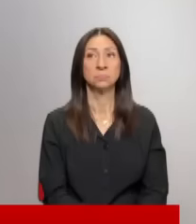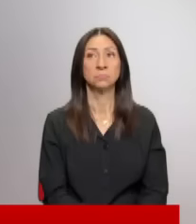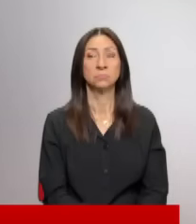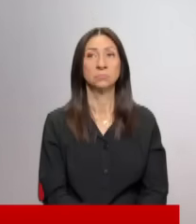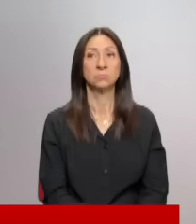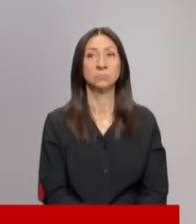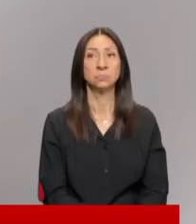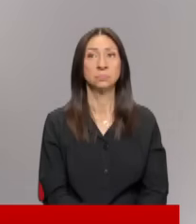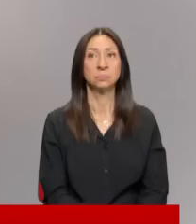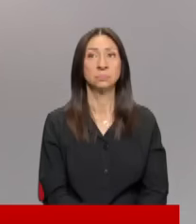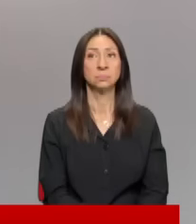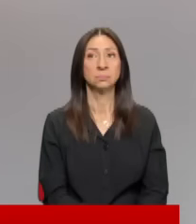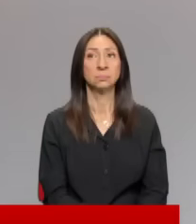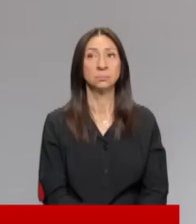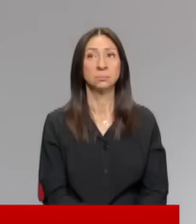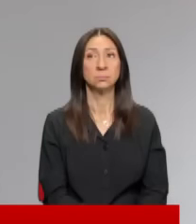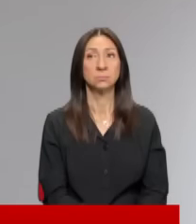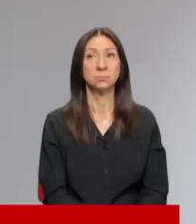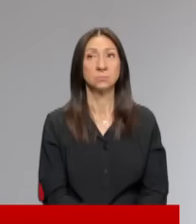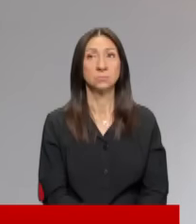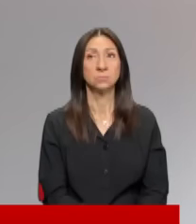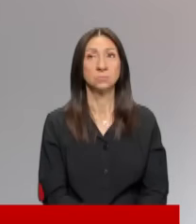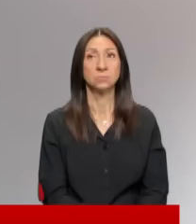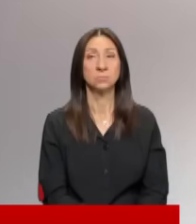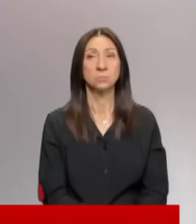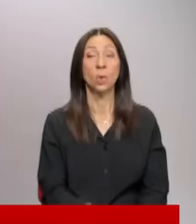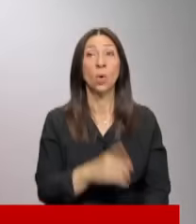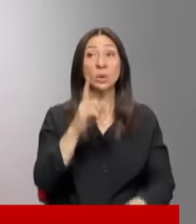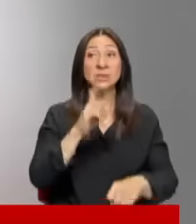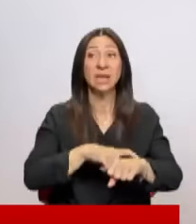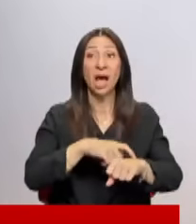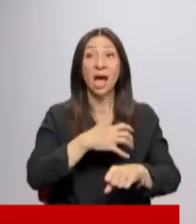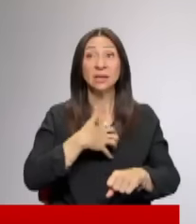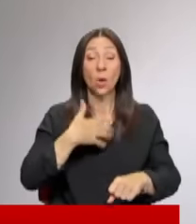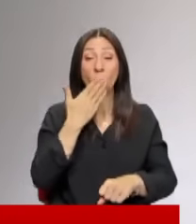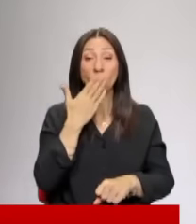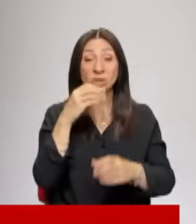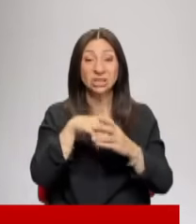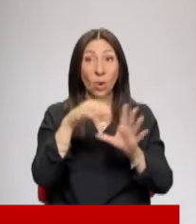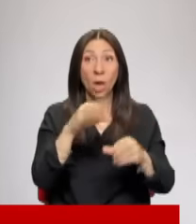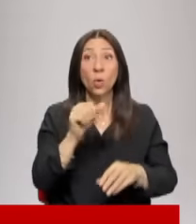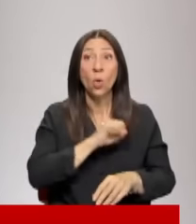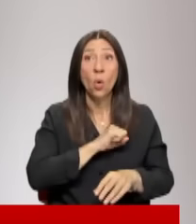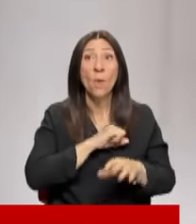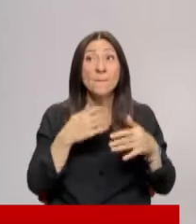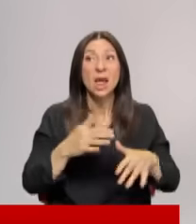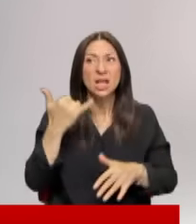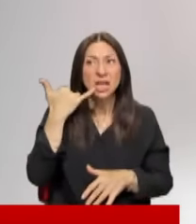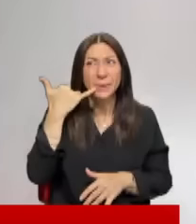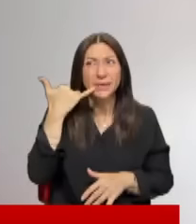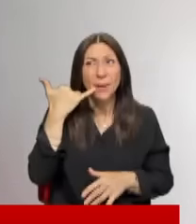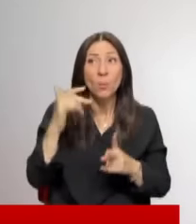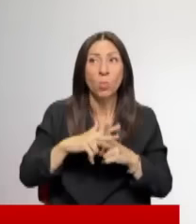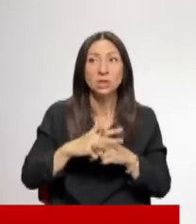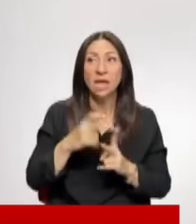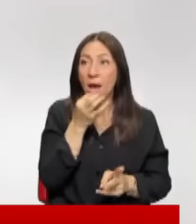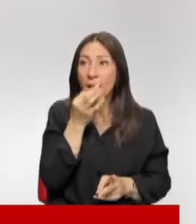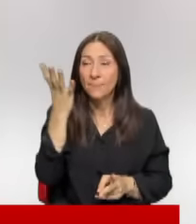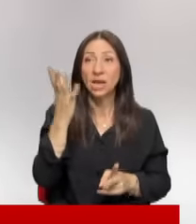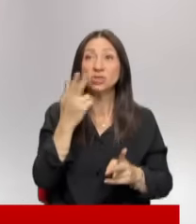camı kırıyor. O esnada anaokulunda bulunanlar korku ve panik içinde telefona sarılıp polisi